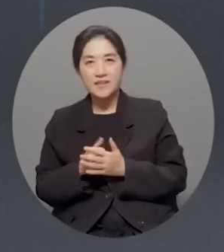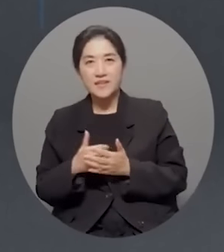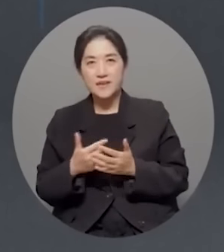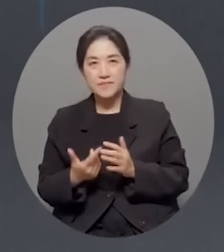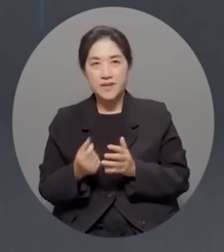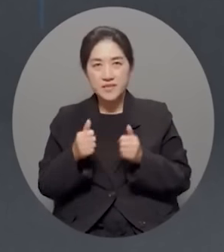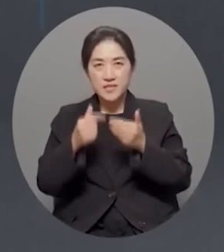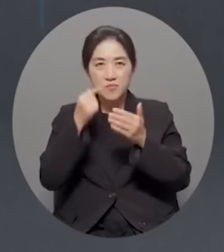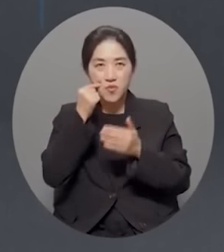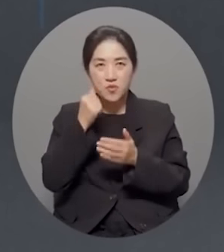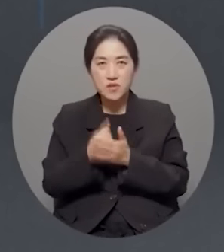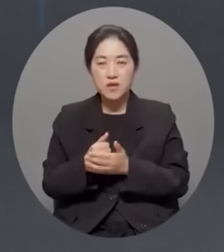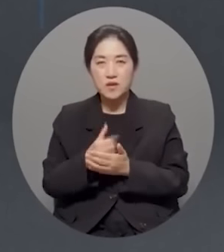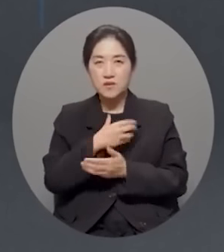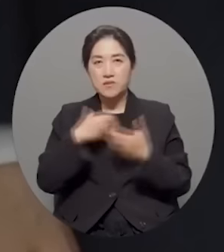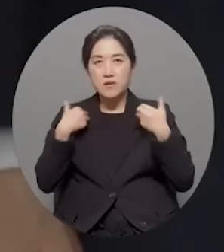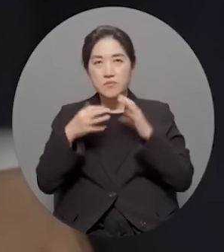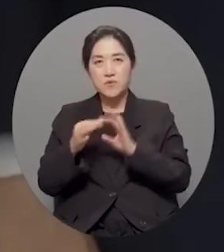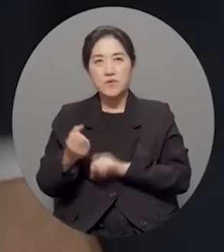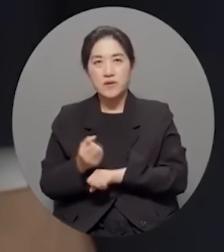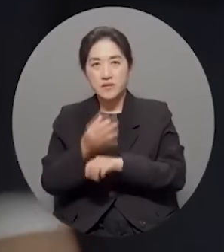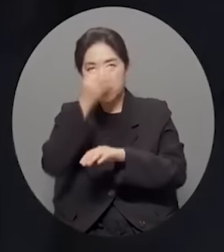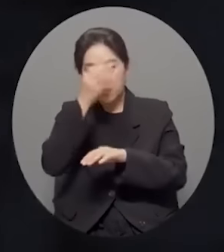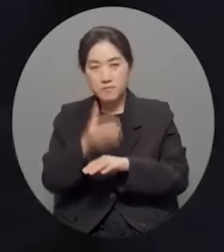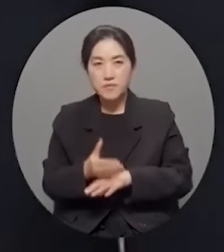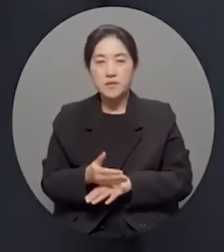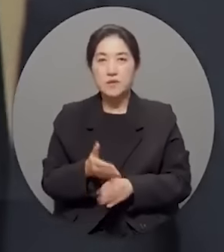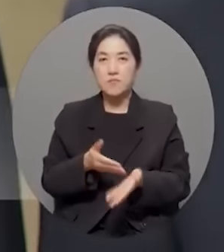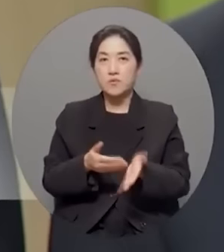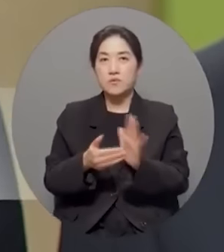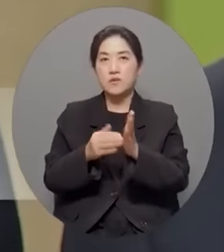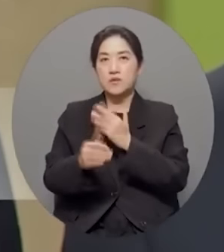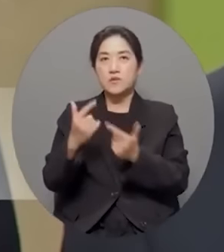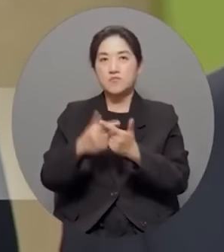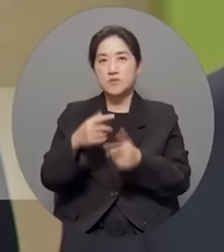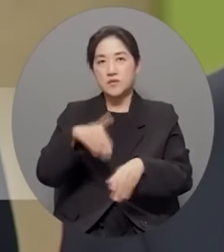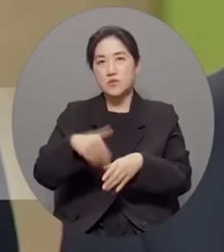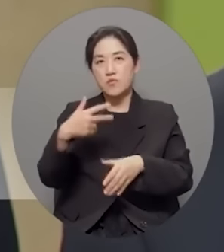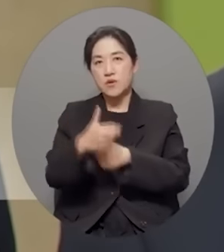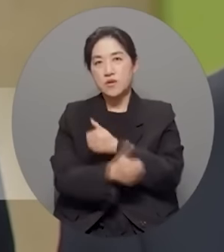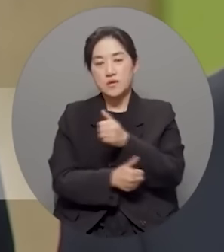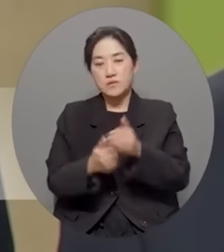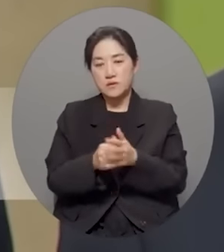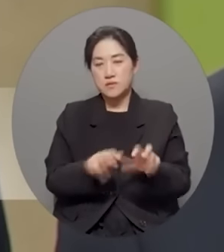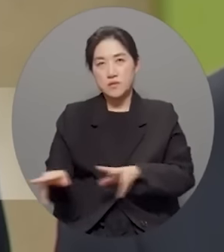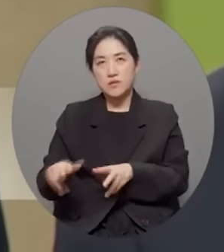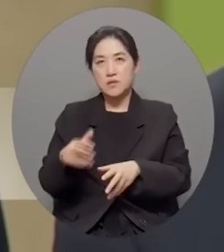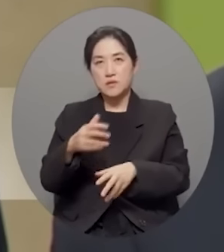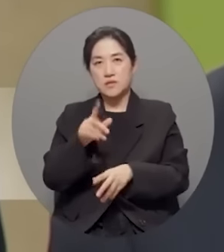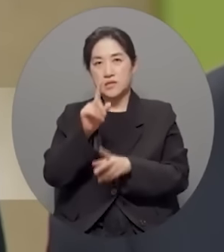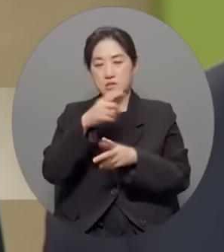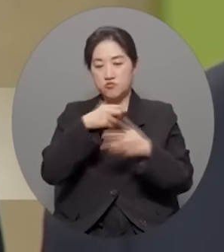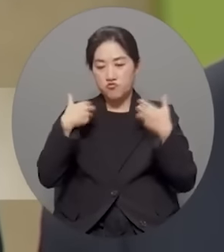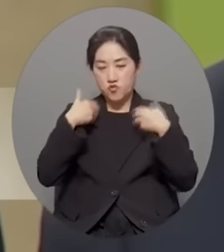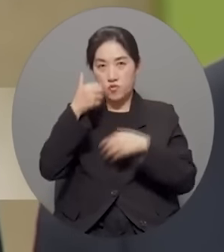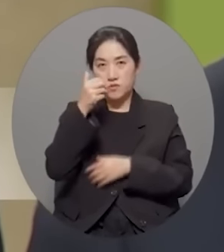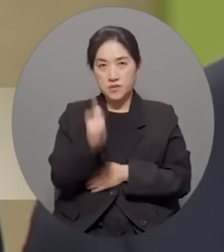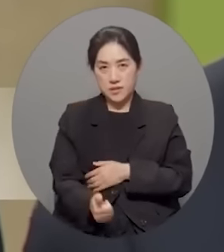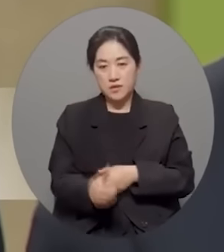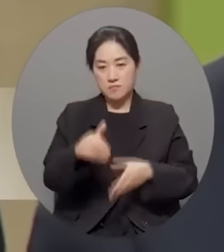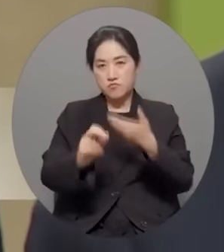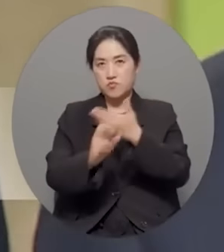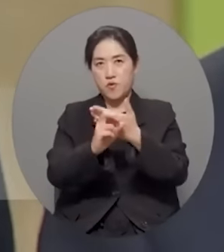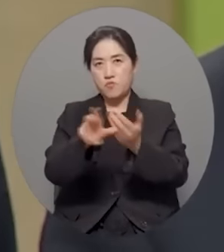드리고 청장님 통해서 연락해야 하게 되었죠. 보도 이후 부산선거관리위원회는 즉시 이 구청장의 선거법 위반 여부에